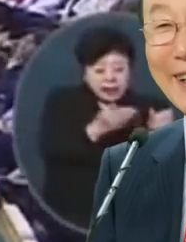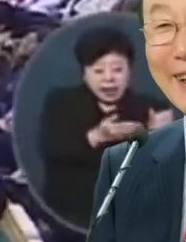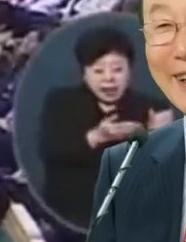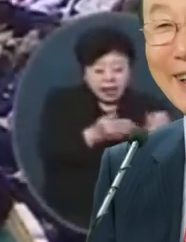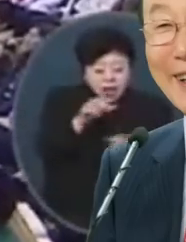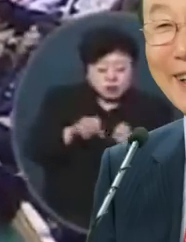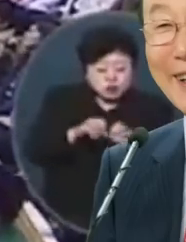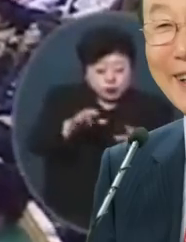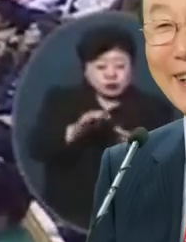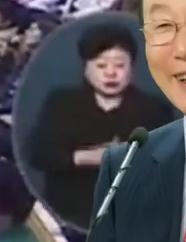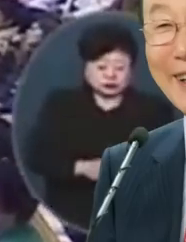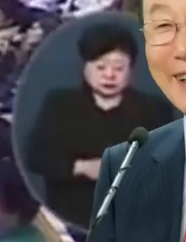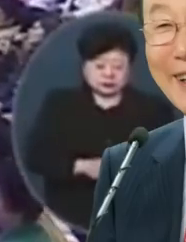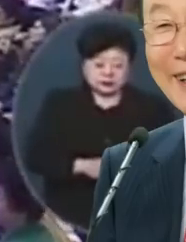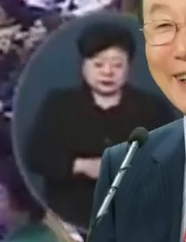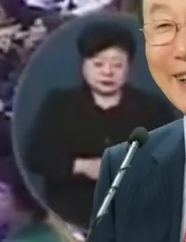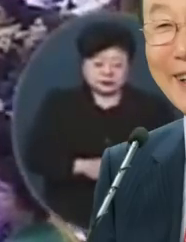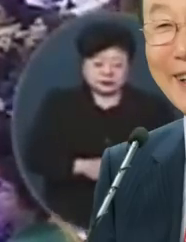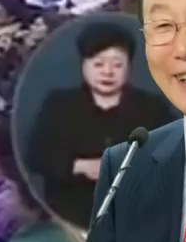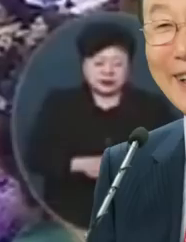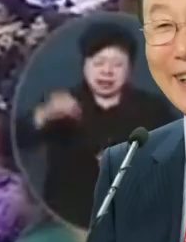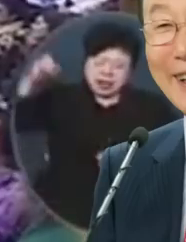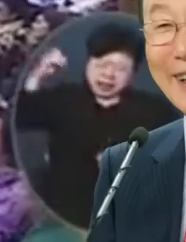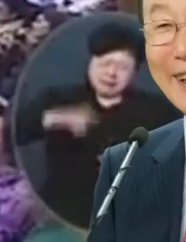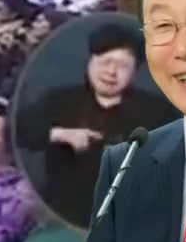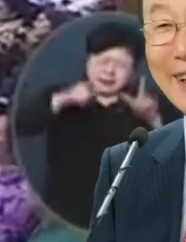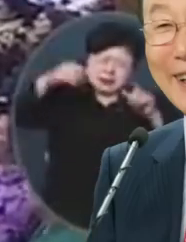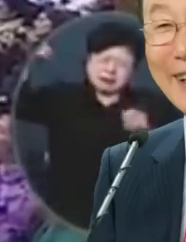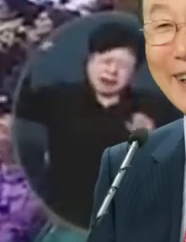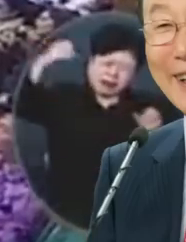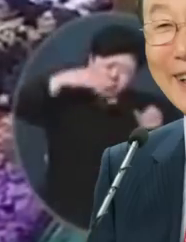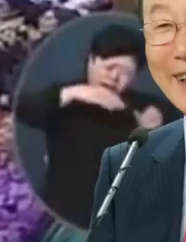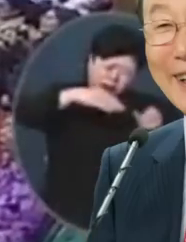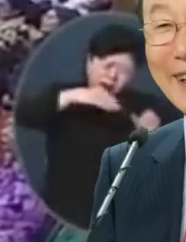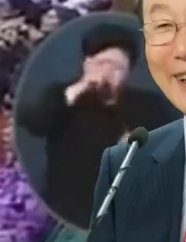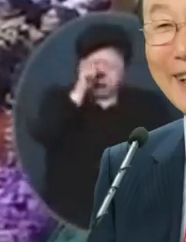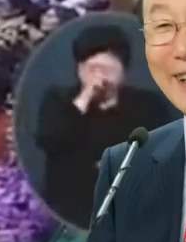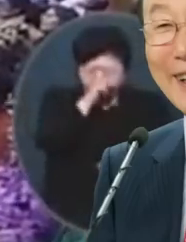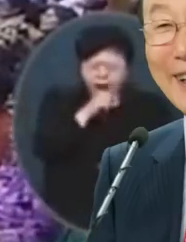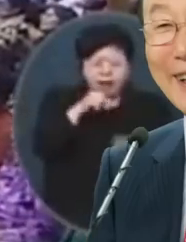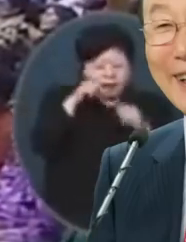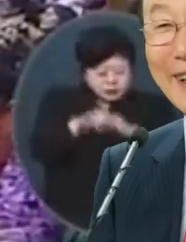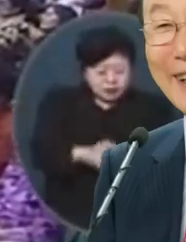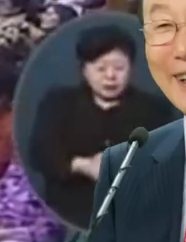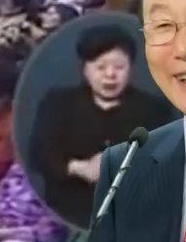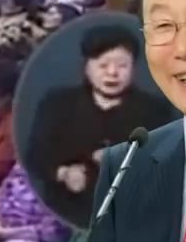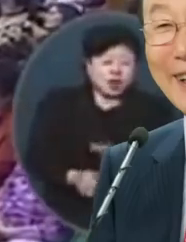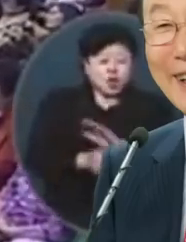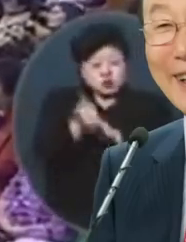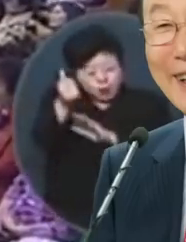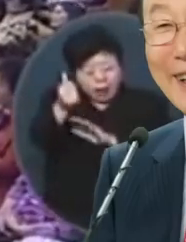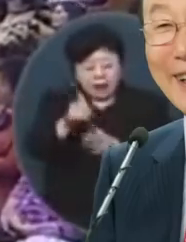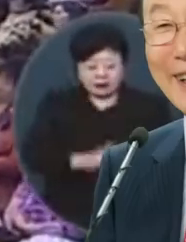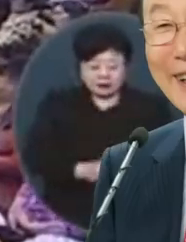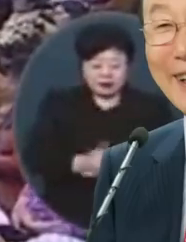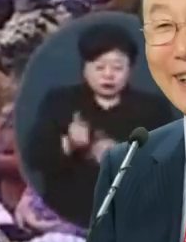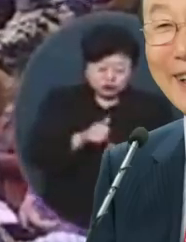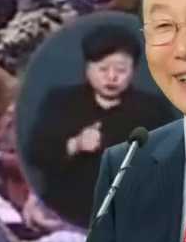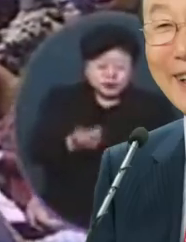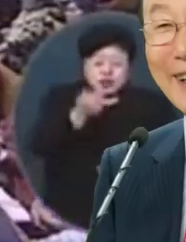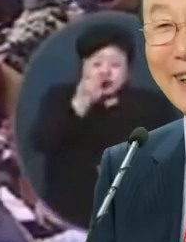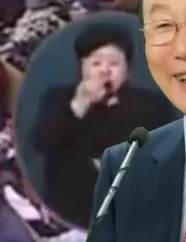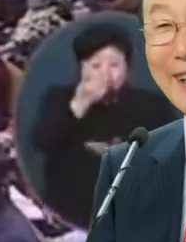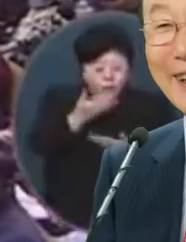이 소문은 햇빛과 같이 비치기 시작한 것입니다. 절망에서 소망을 넣어주고 죽음에서